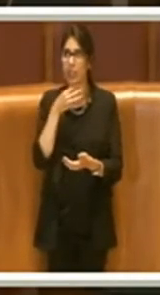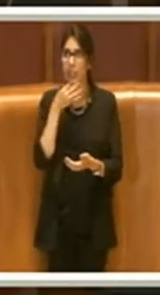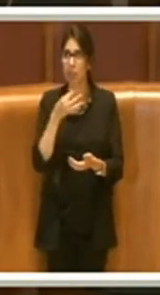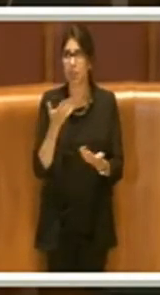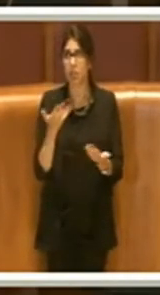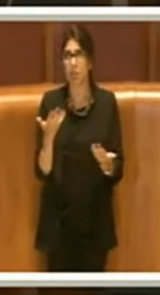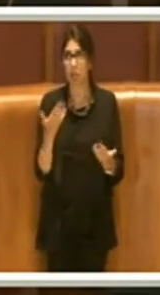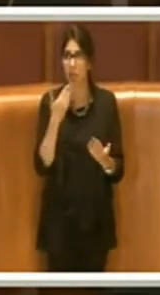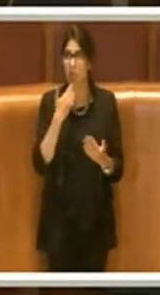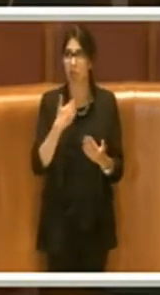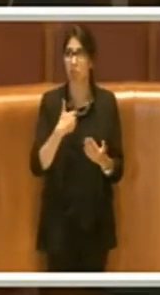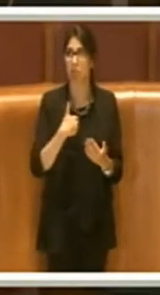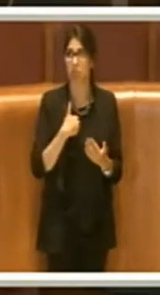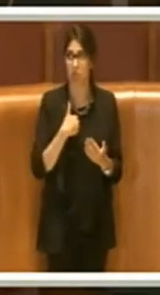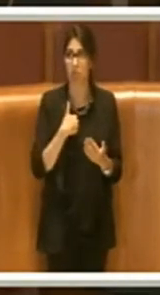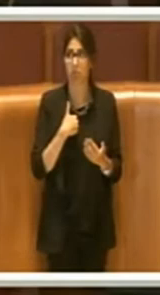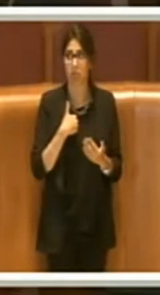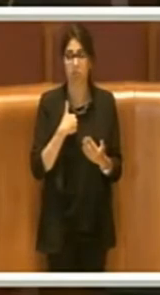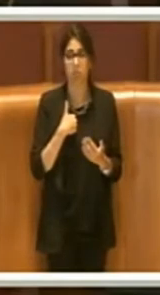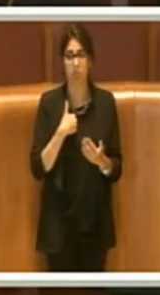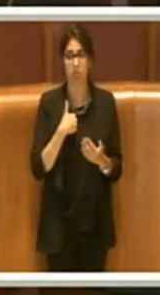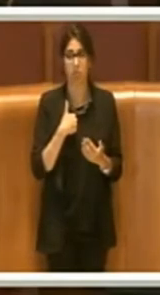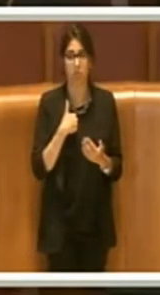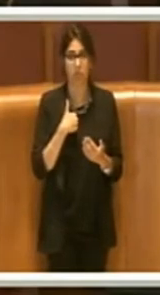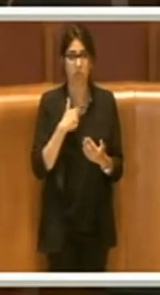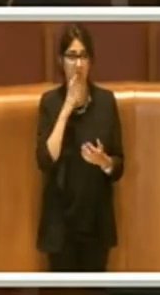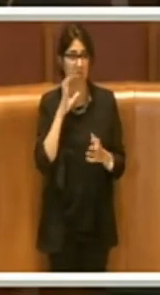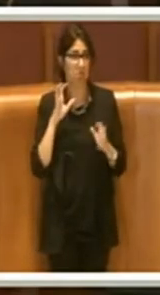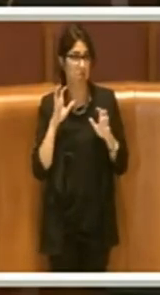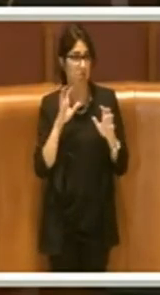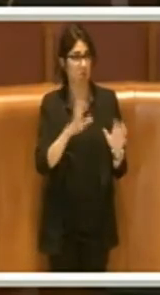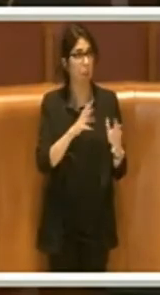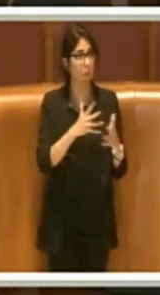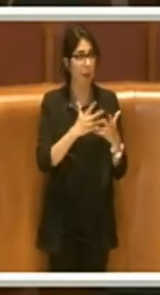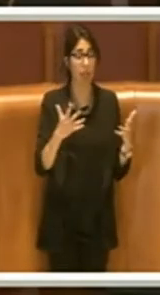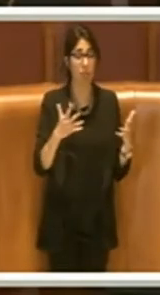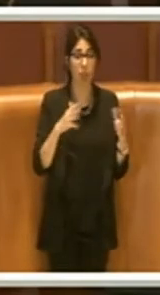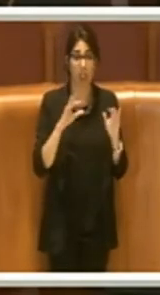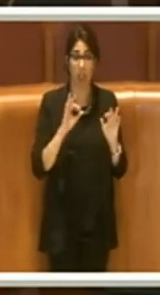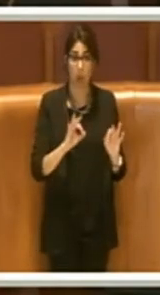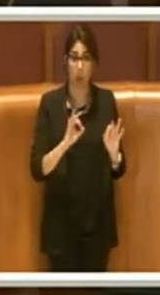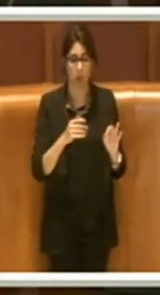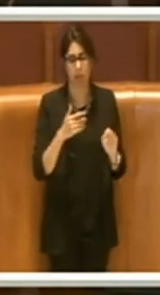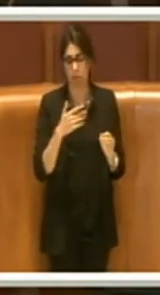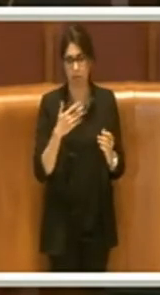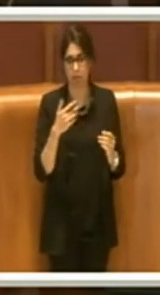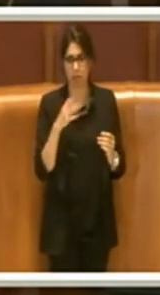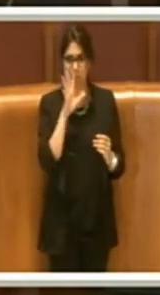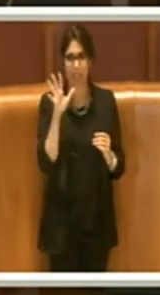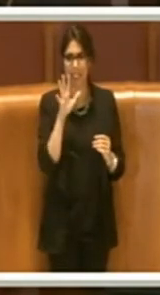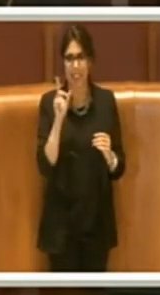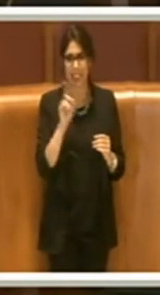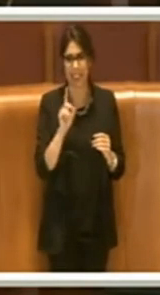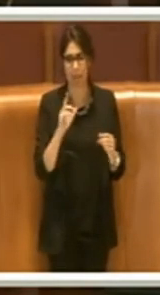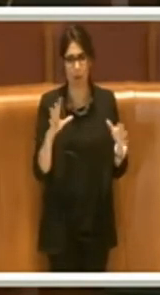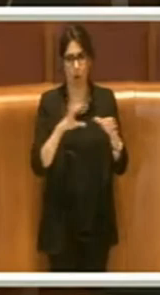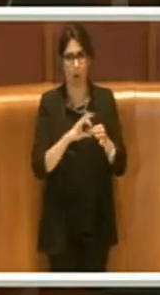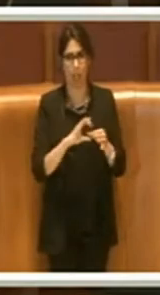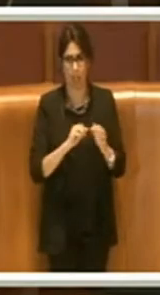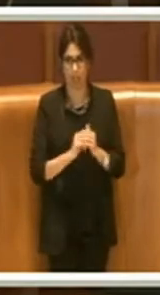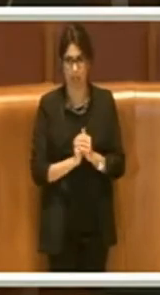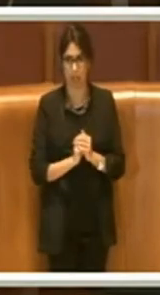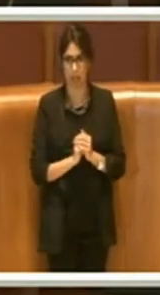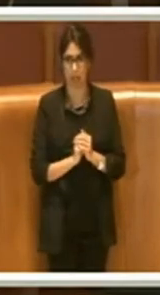riterrei che l'invettiva contro la maggioranza su questo intervento sia quantomeno inappropriata, visto che, ripeto,